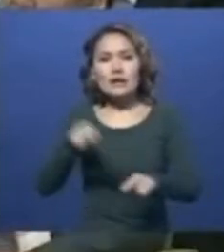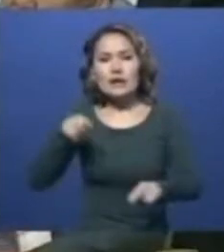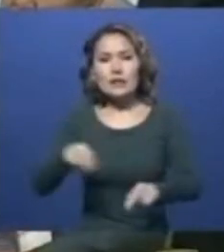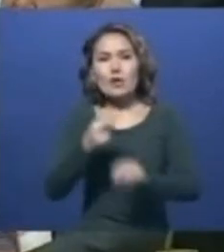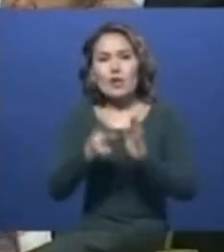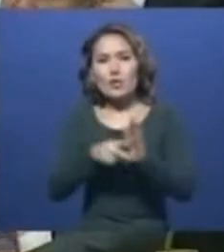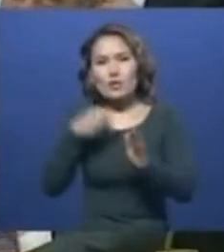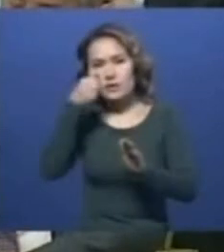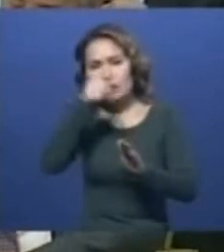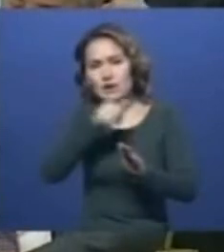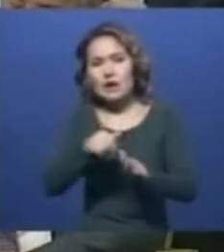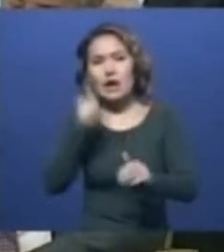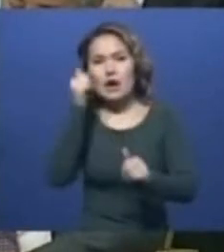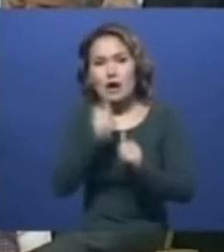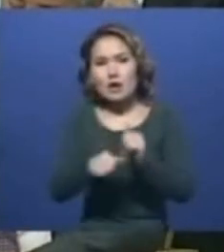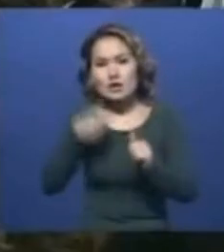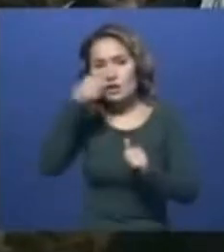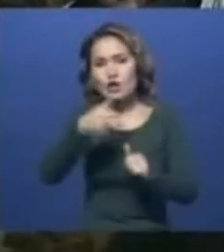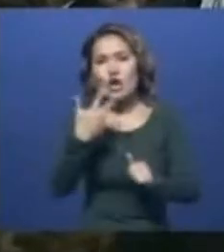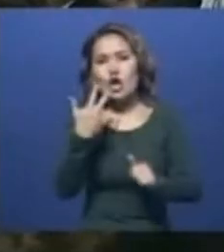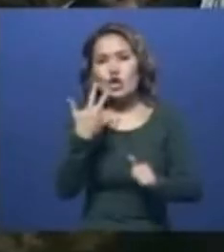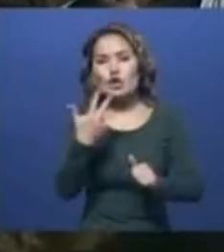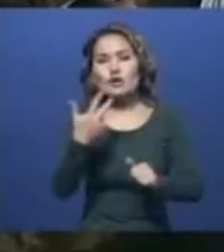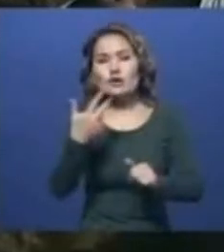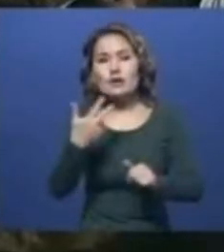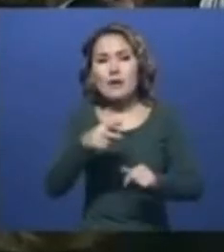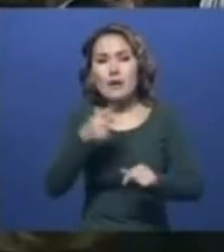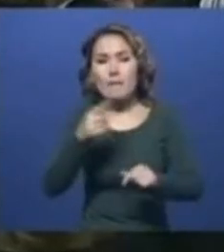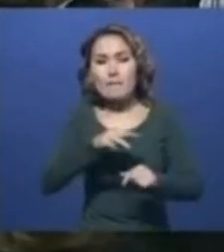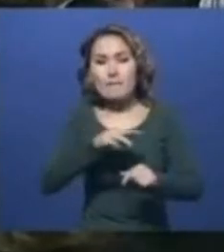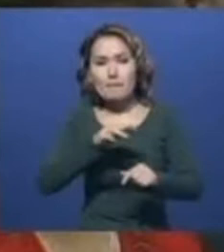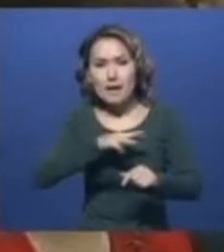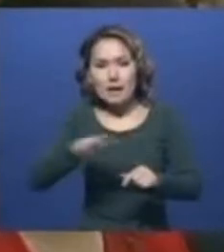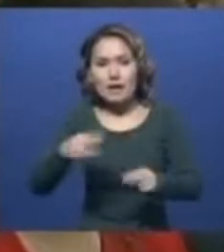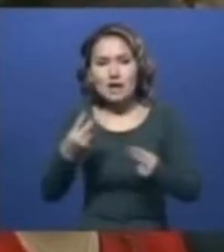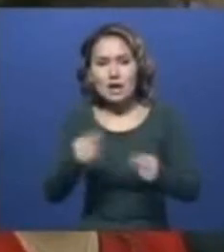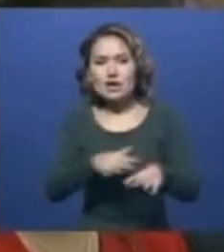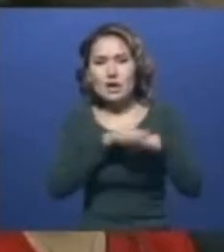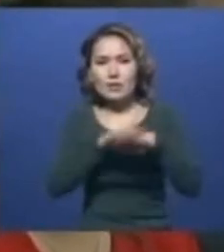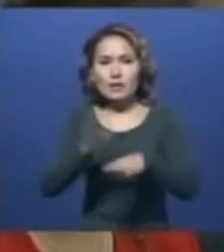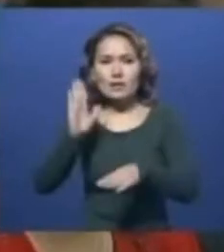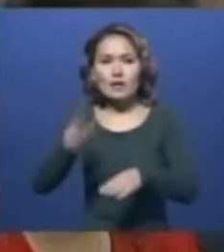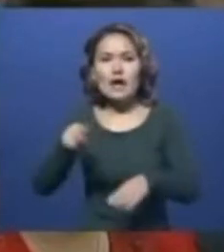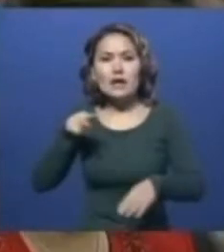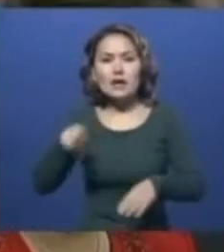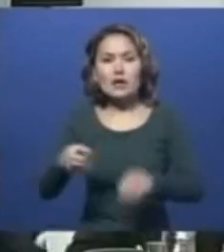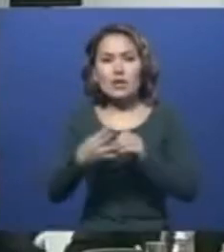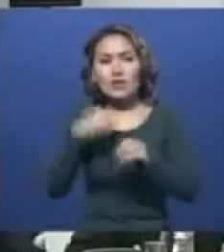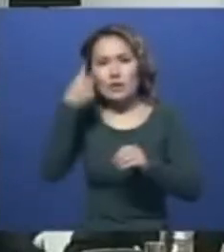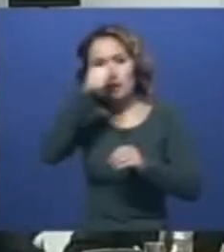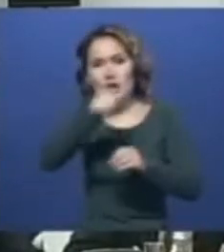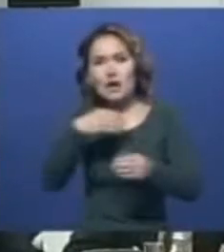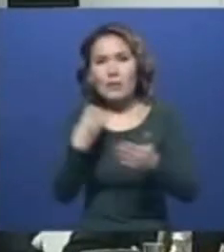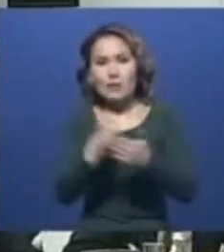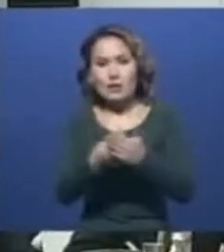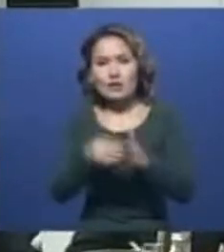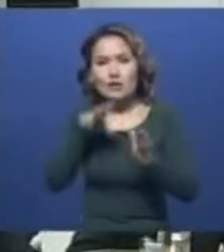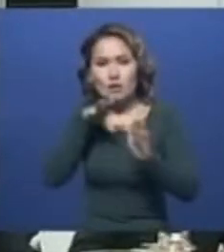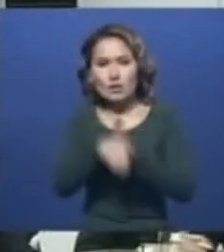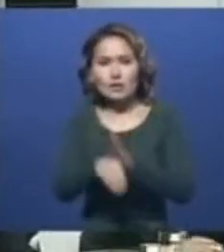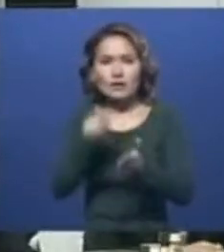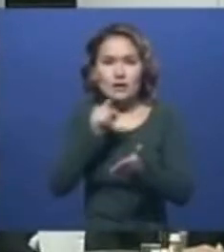аралығында жыл сайын 3 миллиард долларға дейін бөлу туралы шешім қабылданды. Тиісті қаражаттар алдағы 2015 жылдың бюджетінде ескерілуі